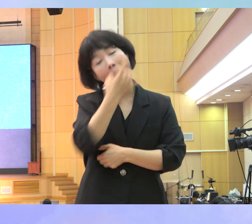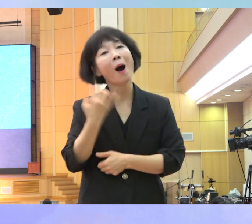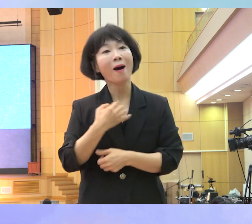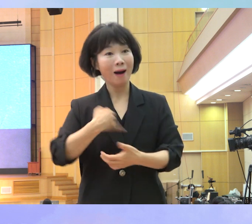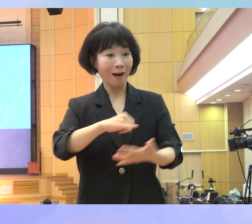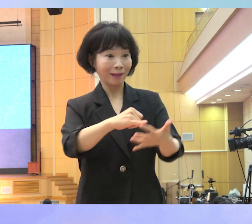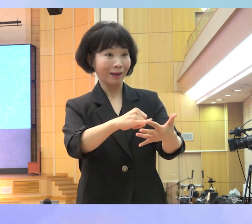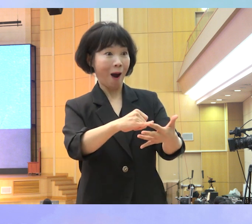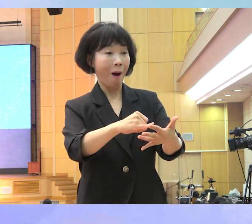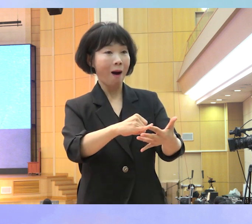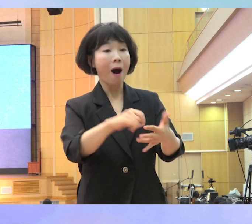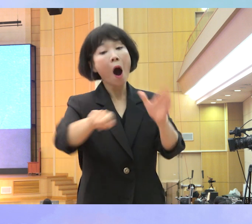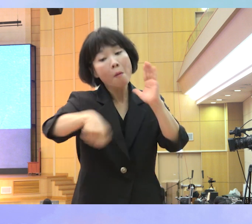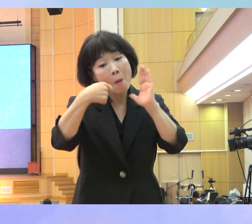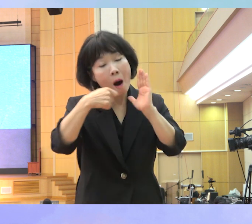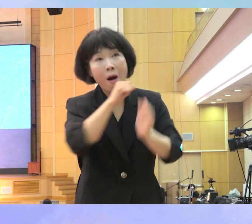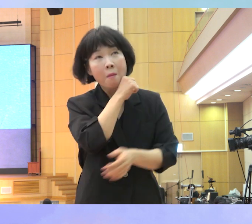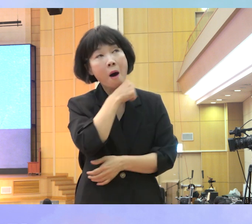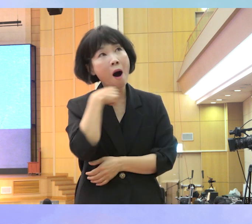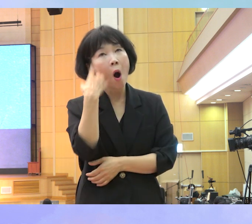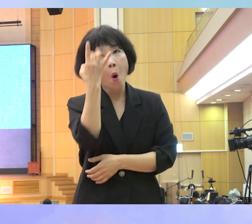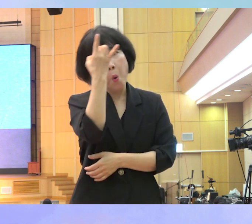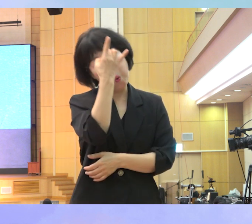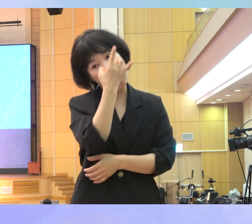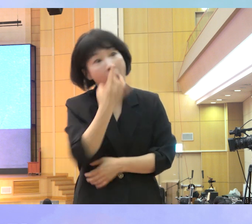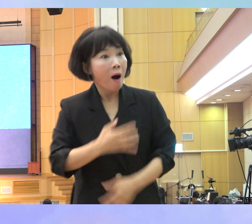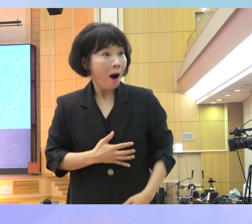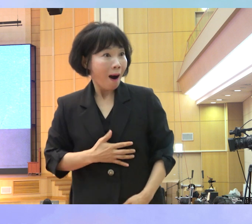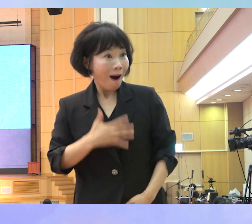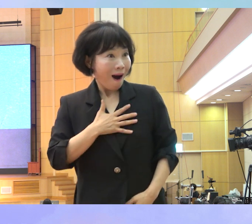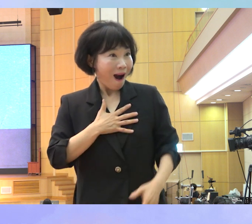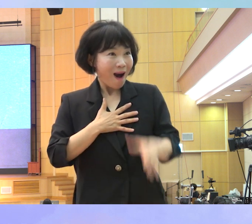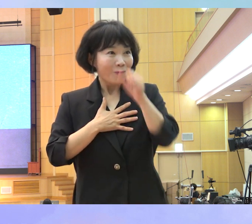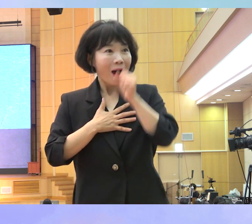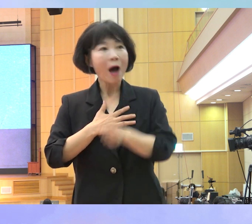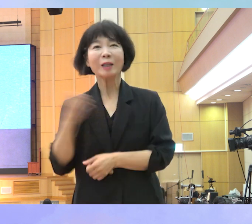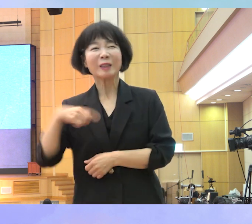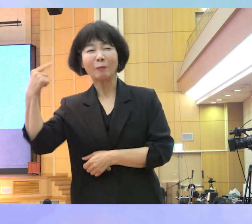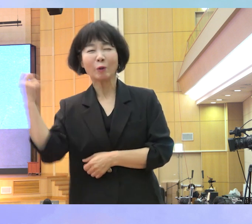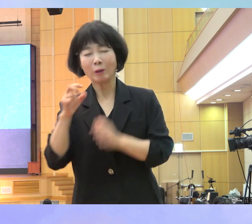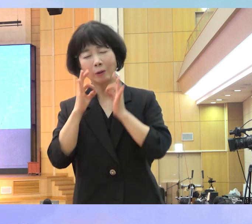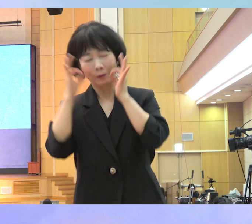얼마나 기분이 좋은지 몰라요. 그러니까 제가 더 맛있는 거 해주려고 생각하고 노력하죠.